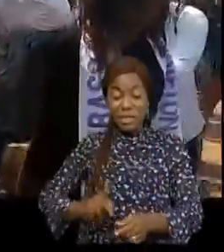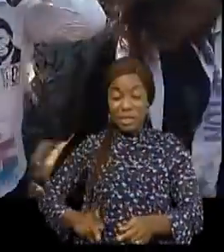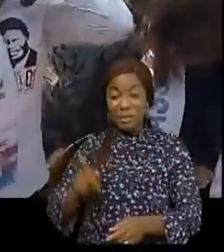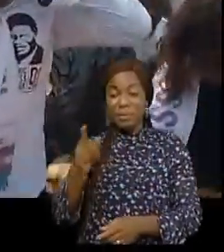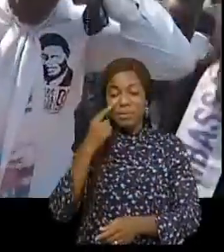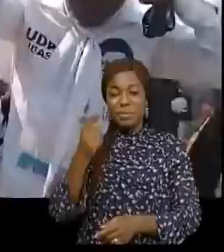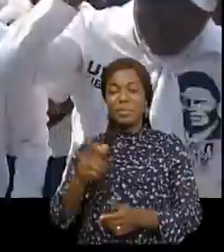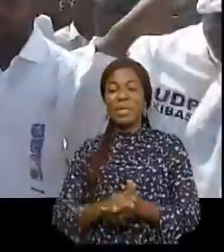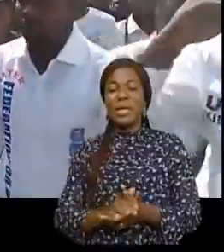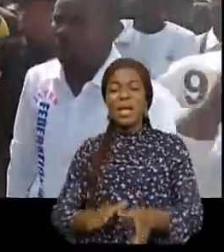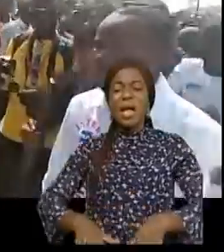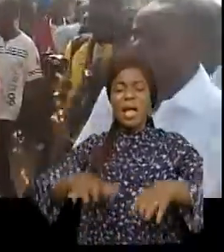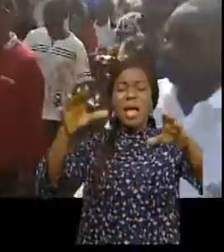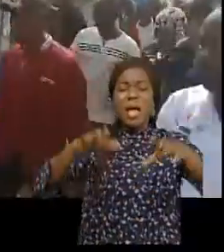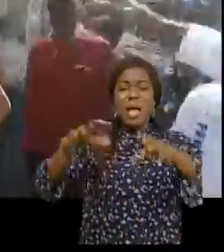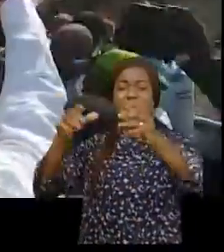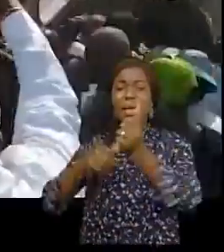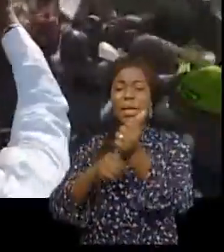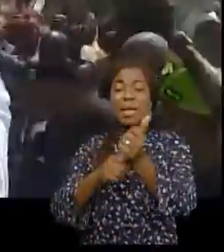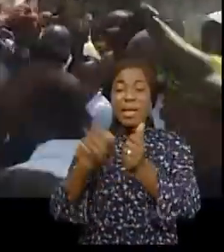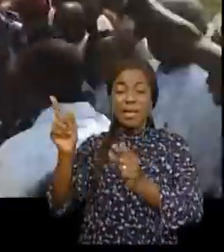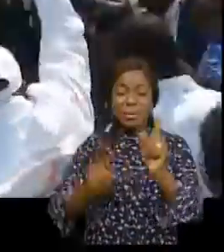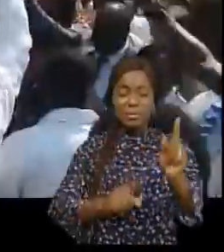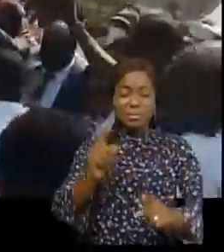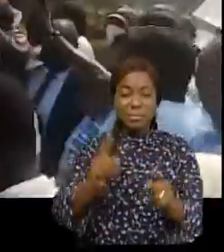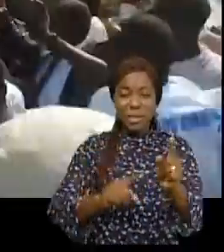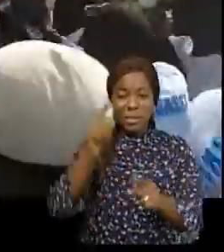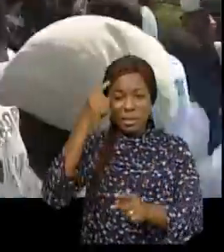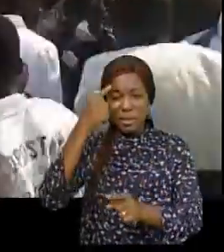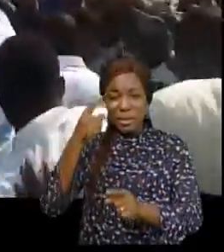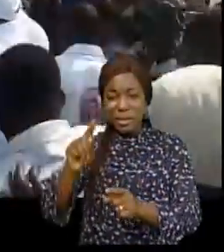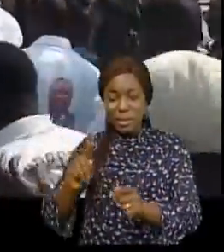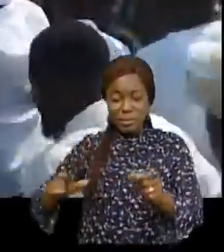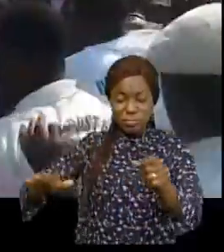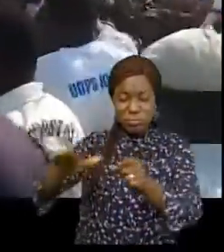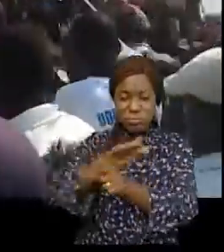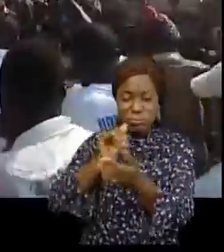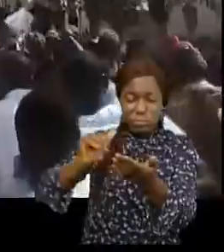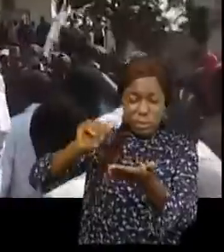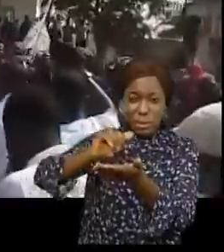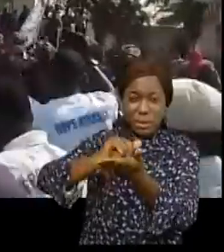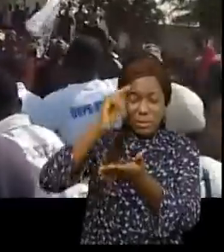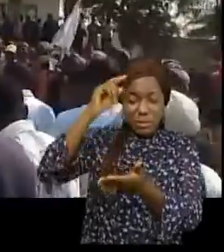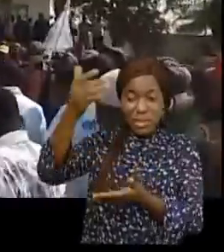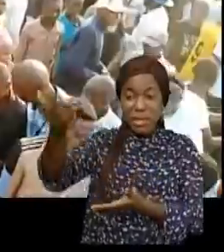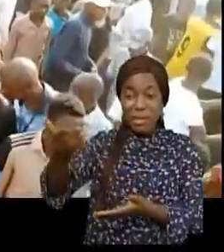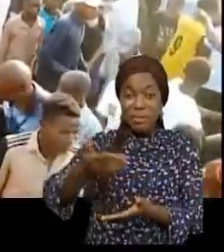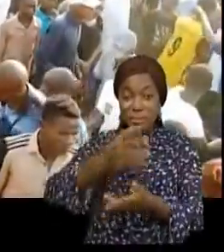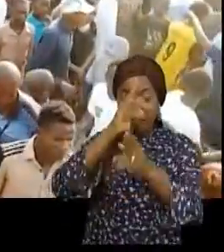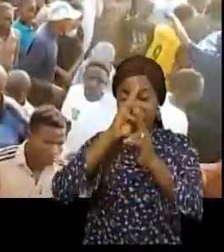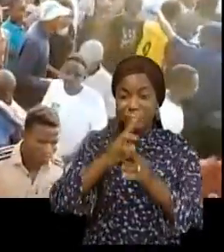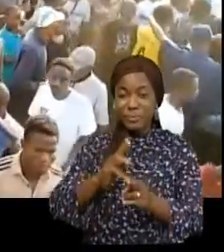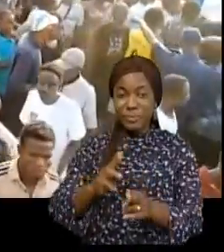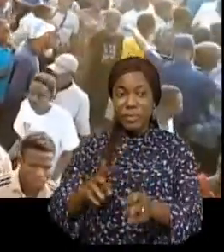C'est une foule impressionnante, à vrai dire, une marée humaine qui a envahi l'aéroport pour réserver un accueil digne au secrétaire